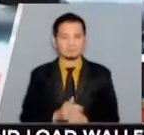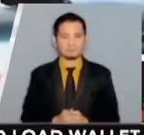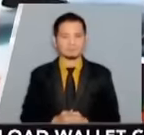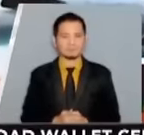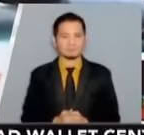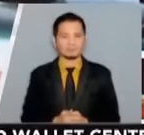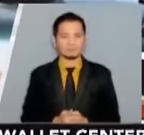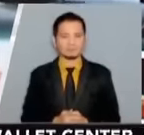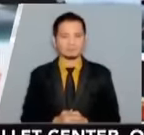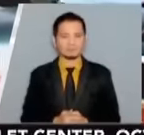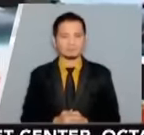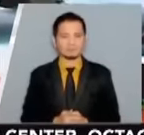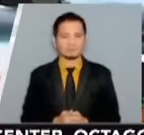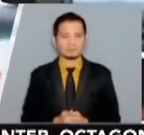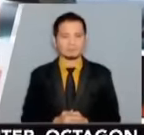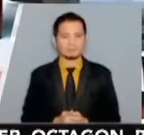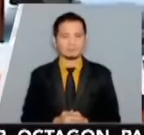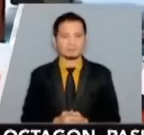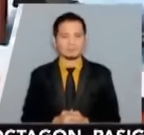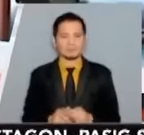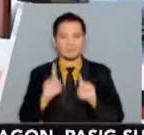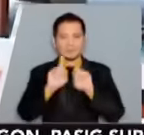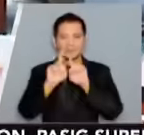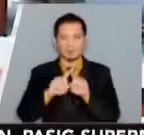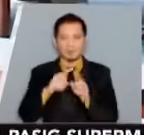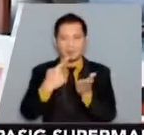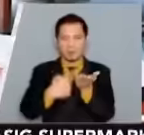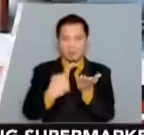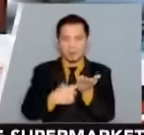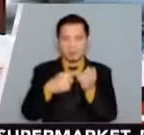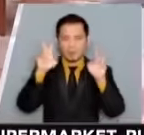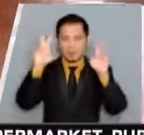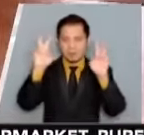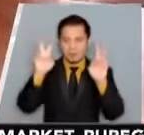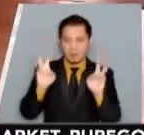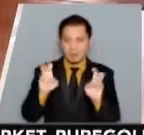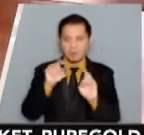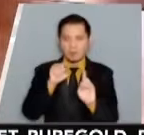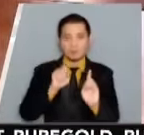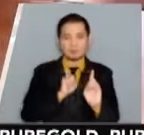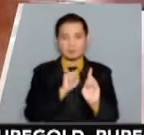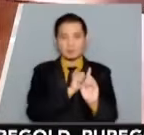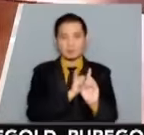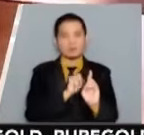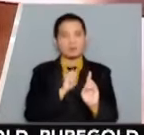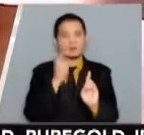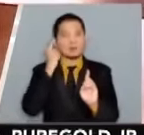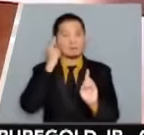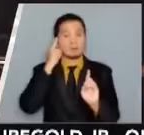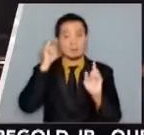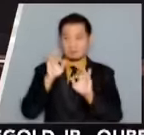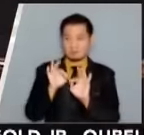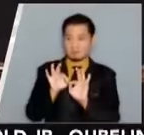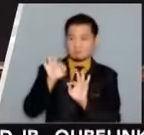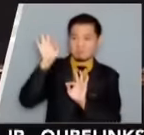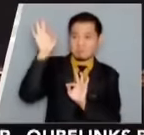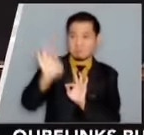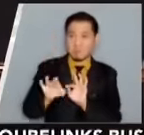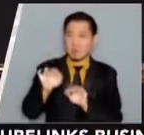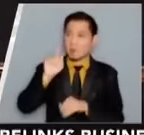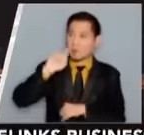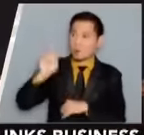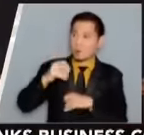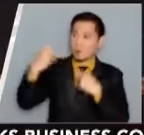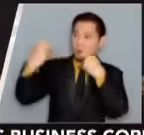mga palugit. At tuluyan nang ipinaaresto ng Senado ang leader ng organisasyong Kingdom of Jesus Christ na